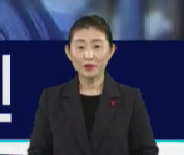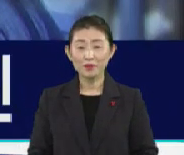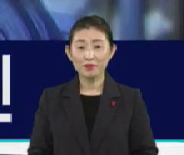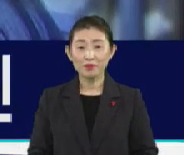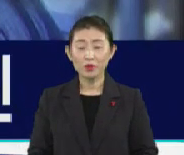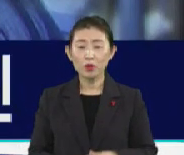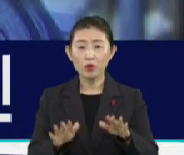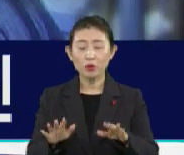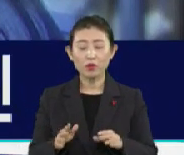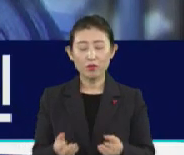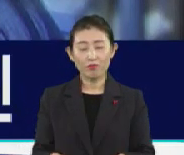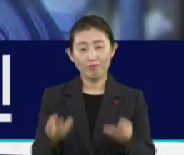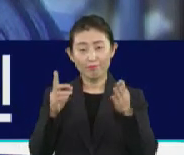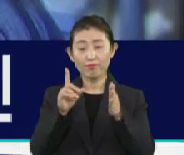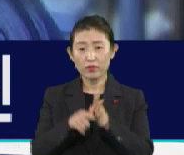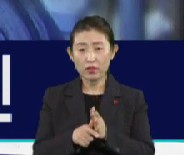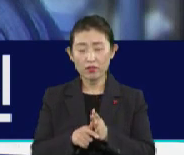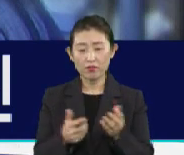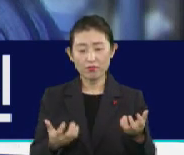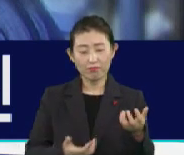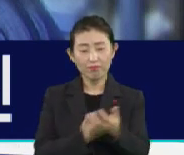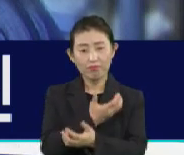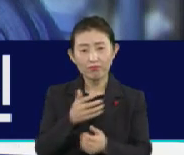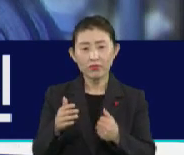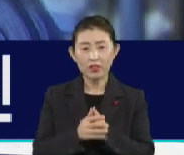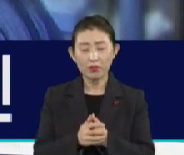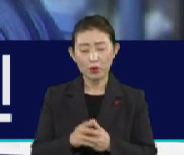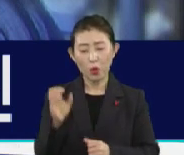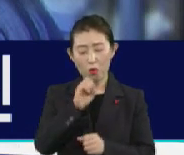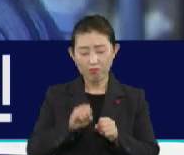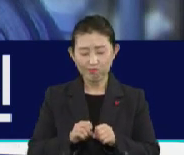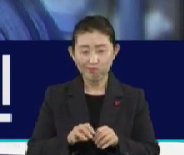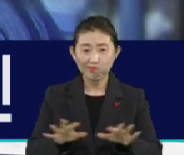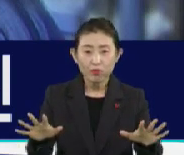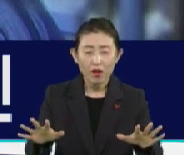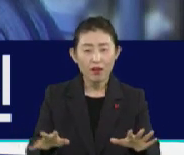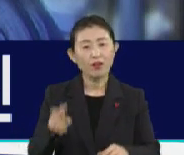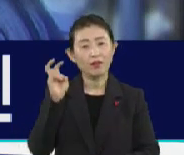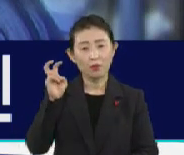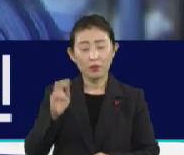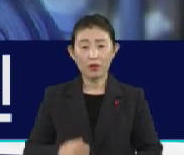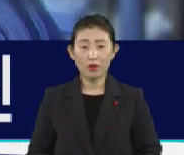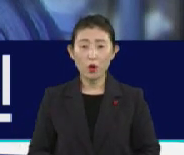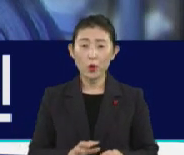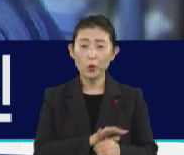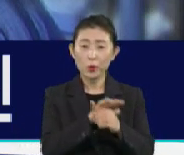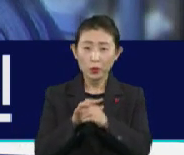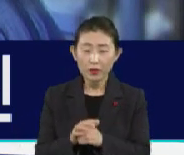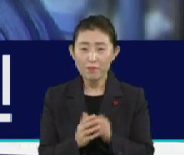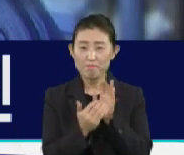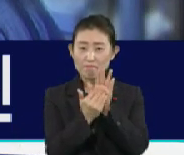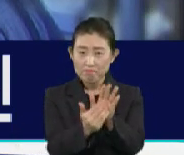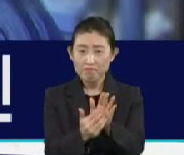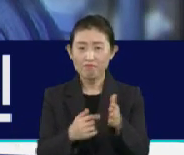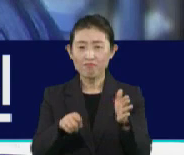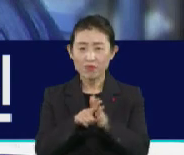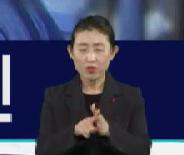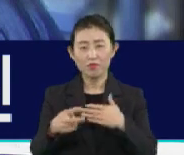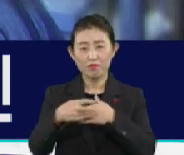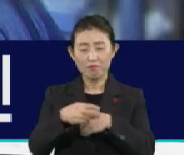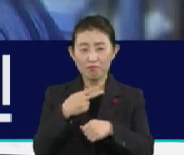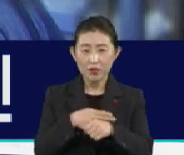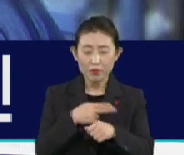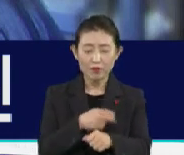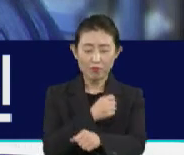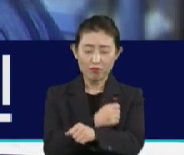설 연휴가 오미크론 대확산의 중대 고비가 될 거란 전망이 나오면서 코로나19와의 힘겨운 싸움은